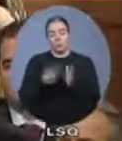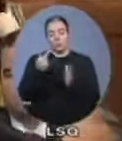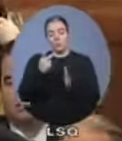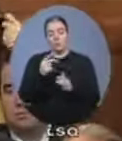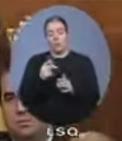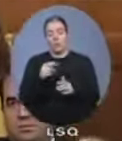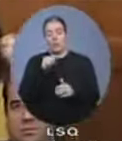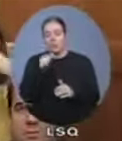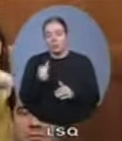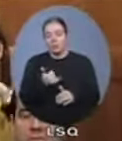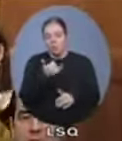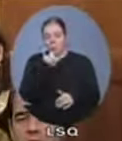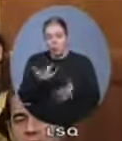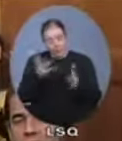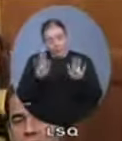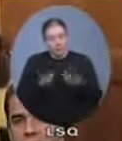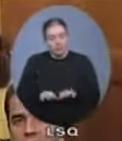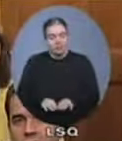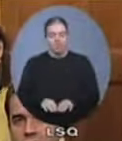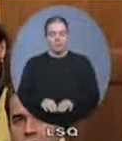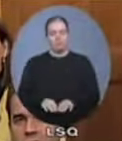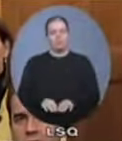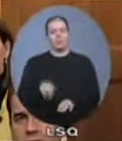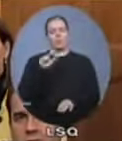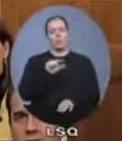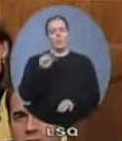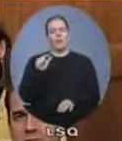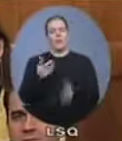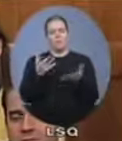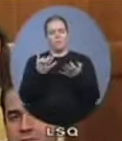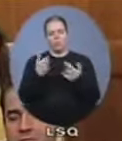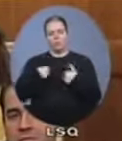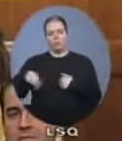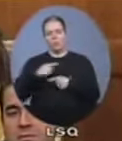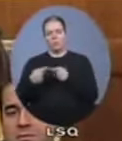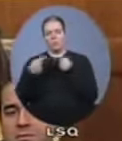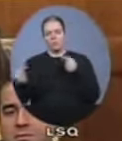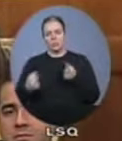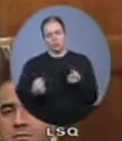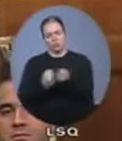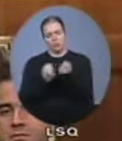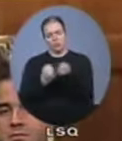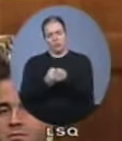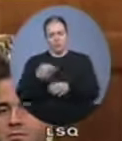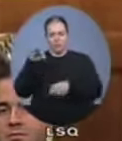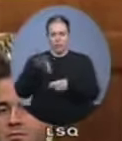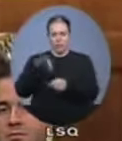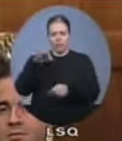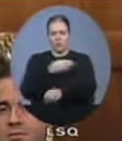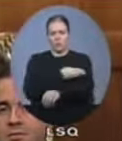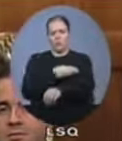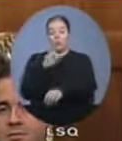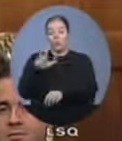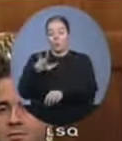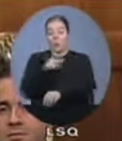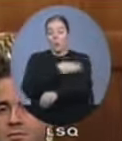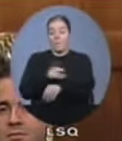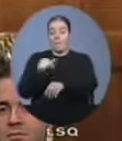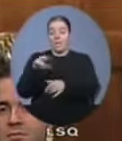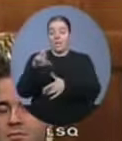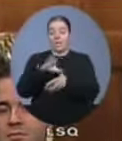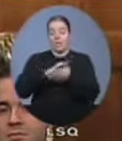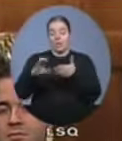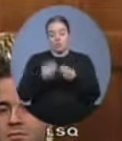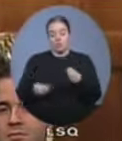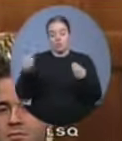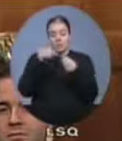Monsieur le Président, le gouvernement demande notre appui pour voter 3 milliards de dollars supplémentaires pour la